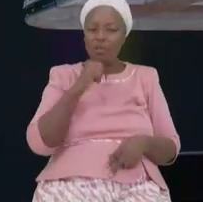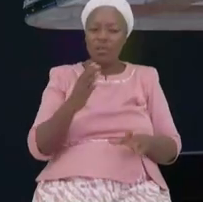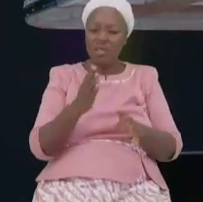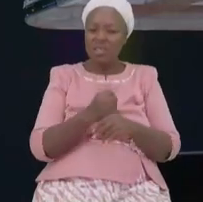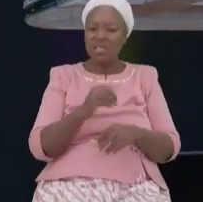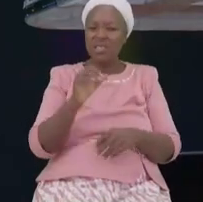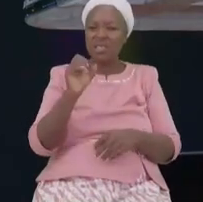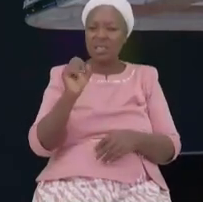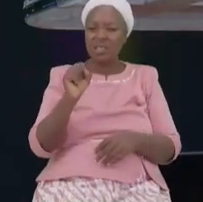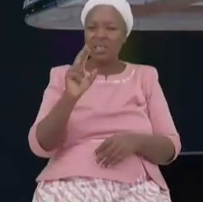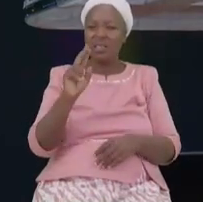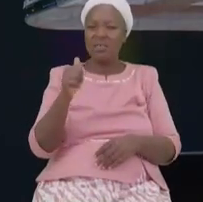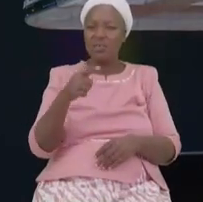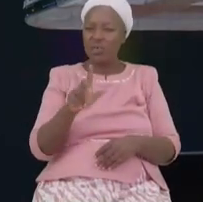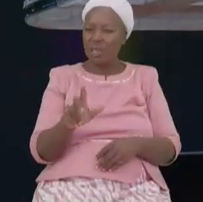Alors,